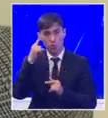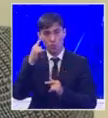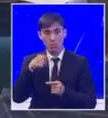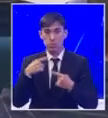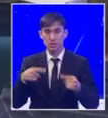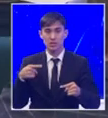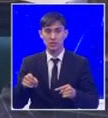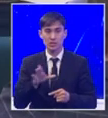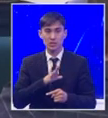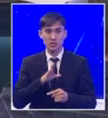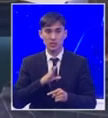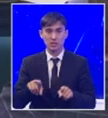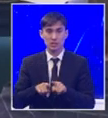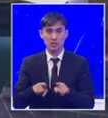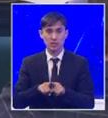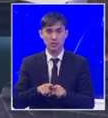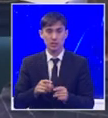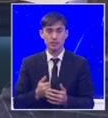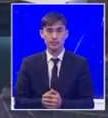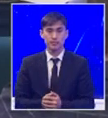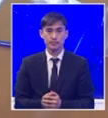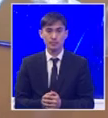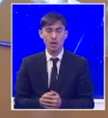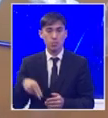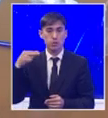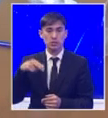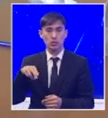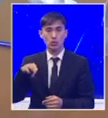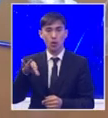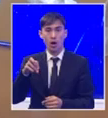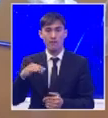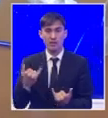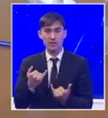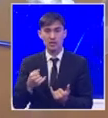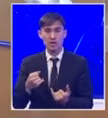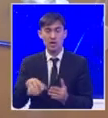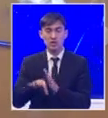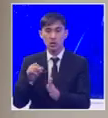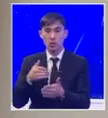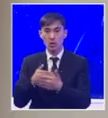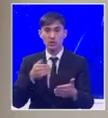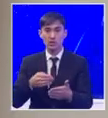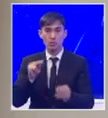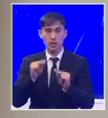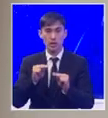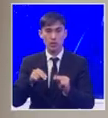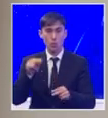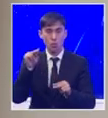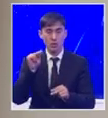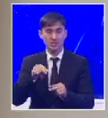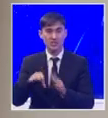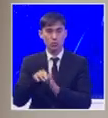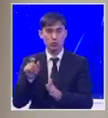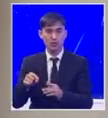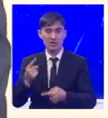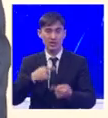басқа жаққа бұрыла бергені де көзге оғаш көрінді. Президент Қасым Жомарт Тоқаев енді сайлау алдында берген уәдесін орындамаған депутатты кері